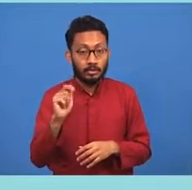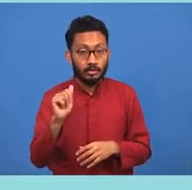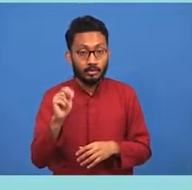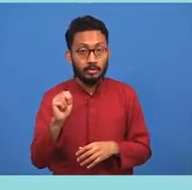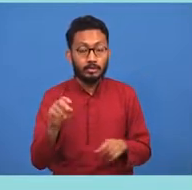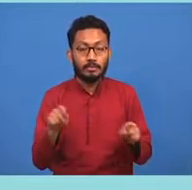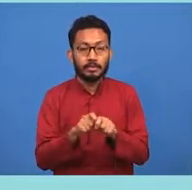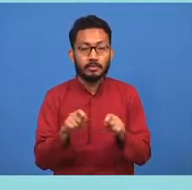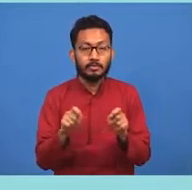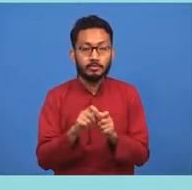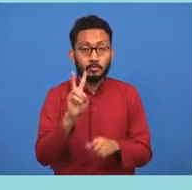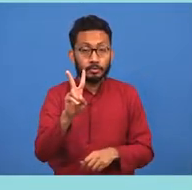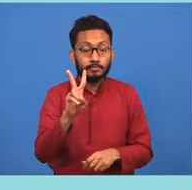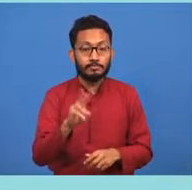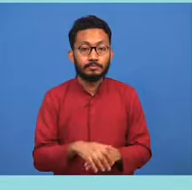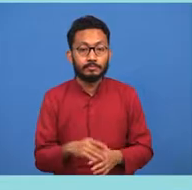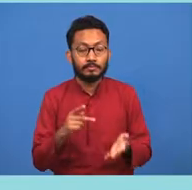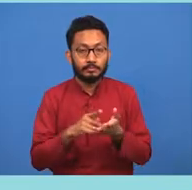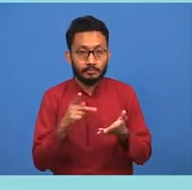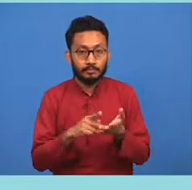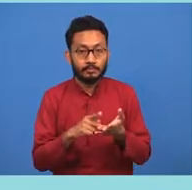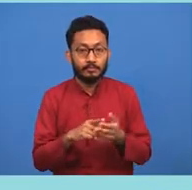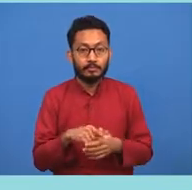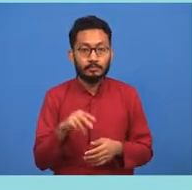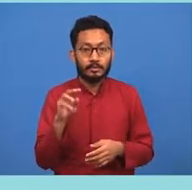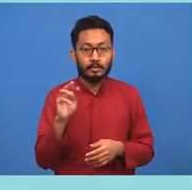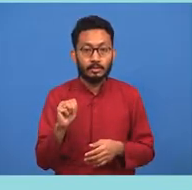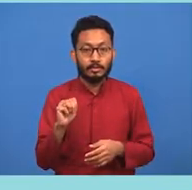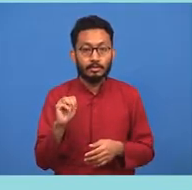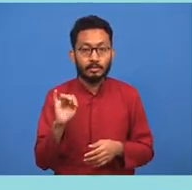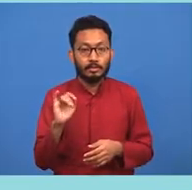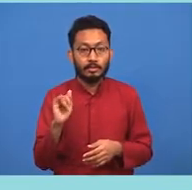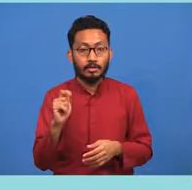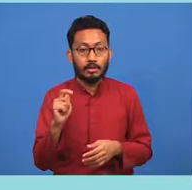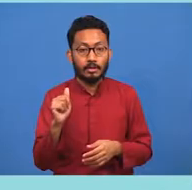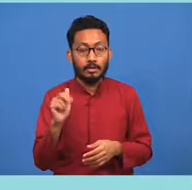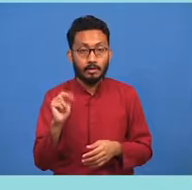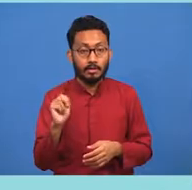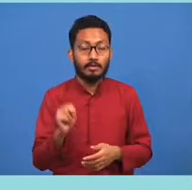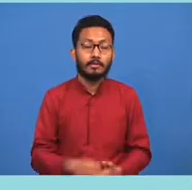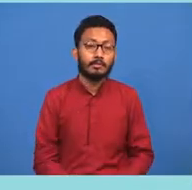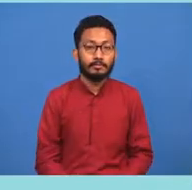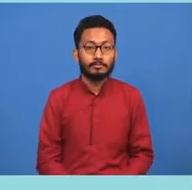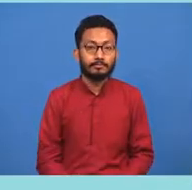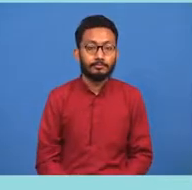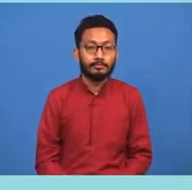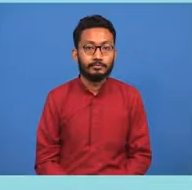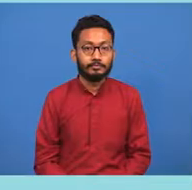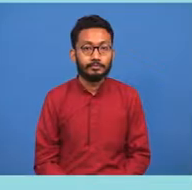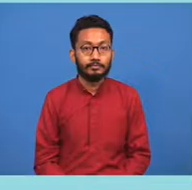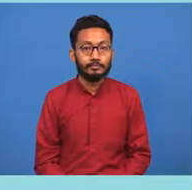sulfat disebabkan isi padu dan kemolaran yang sama digunakan,